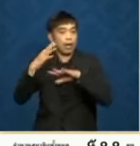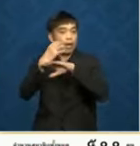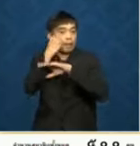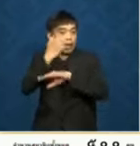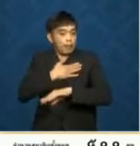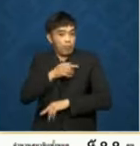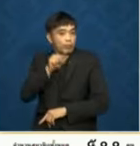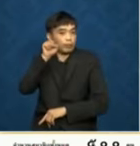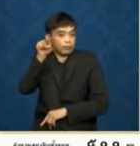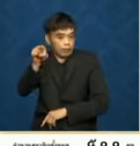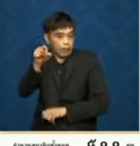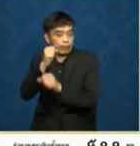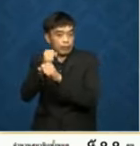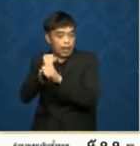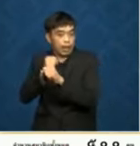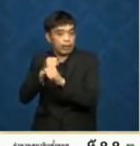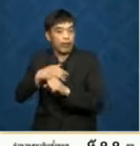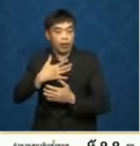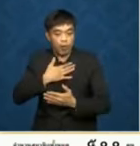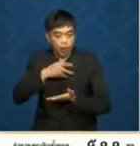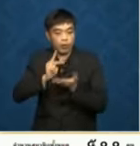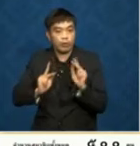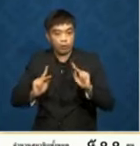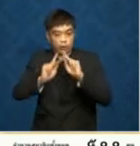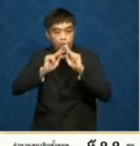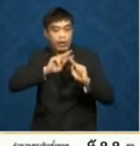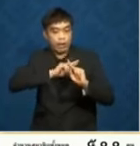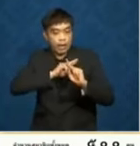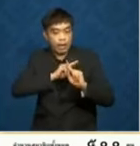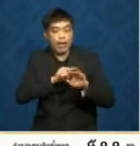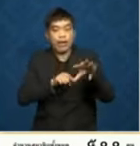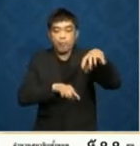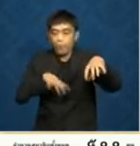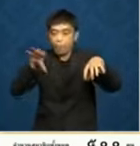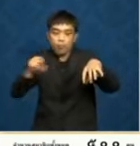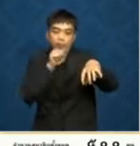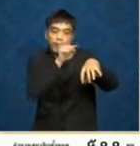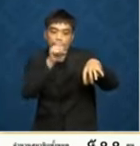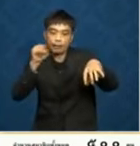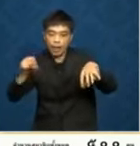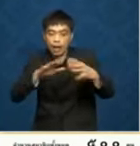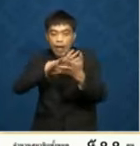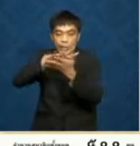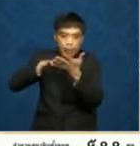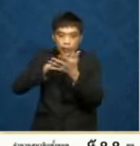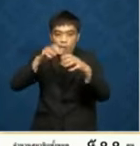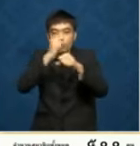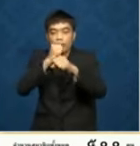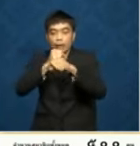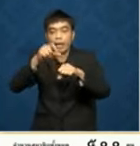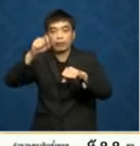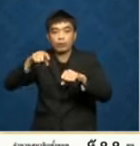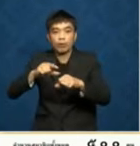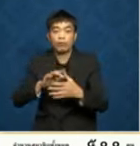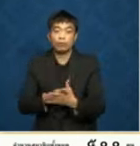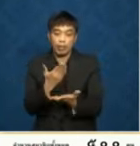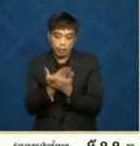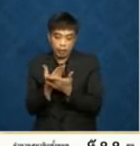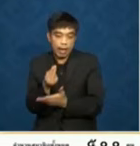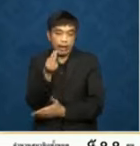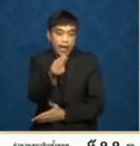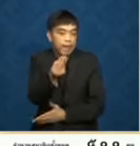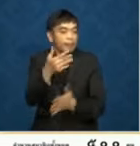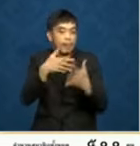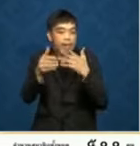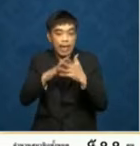งบก็ ต้ อยู่ ท กระ สวง ตัเอง โดย น ไม สนใจ วา มซ้ำ ซ้ร แล อาจ ก่อ ให เกิ ปัหา อย่ นั่ เ Oftenเสีย เงิ ป้่ เสีย หน้า ไม่ได้แตท่อย่